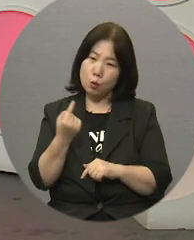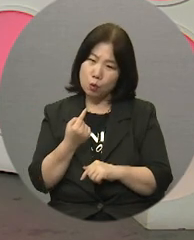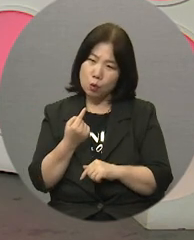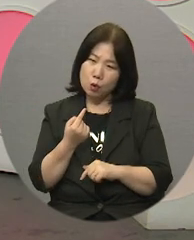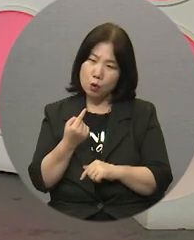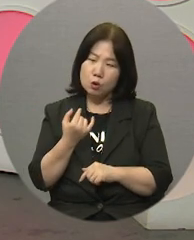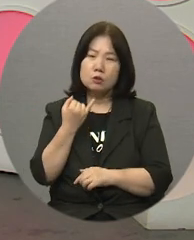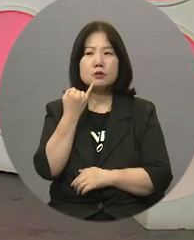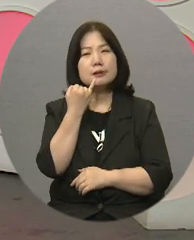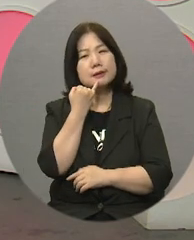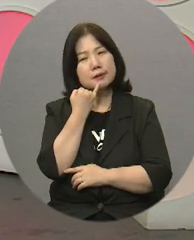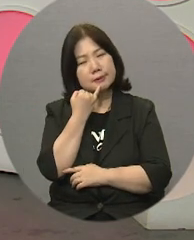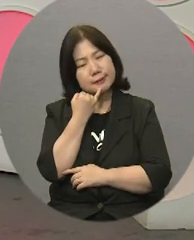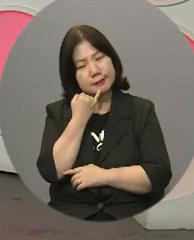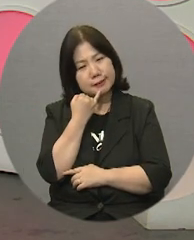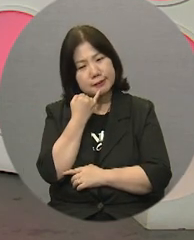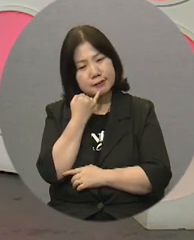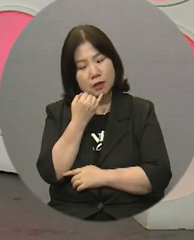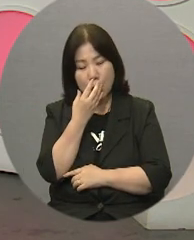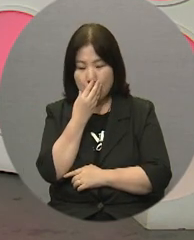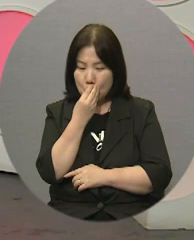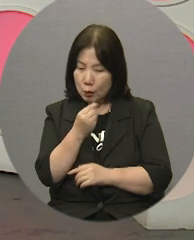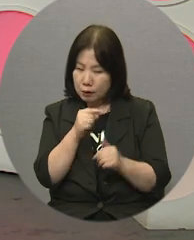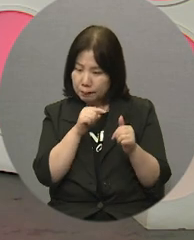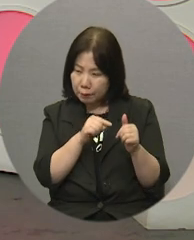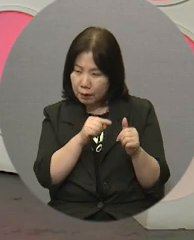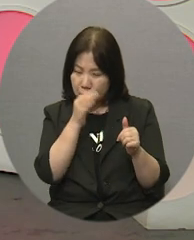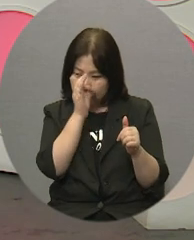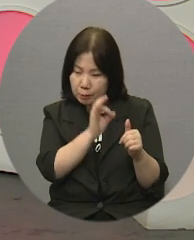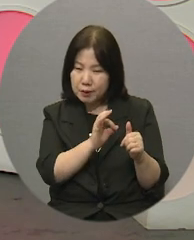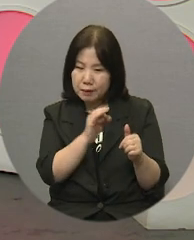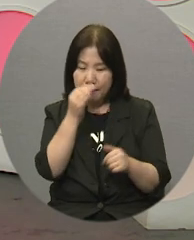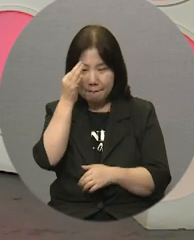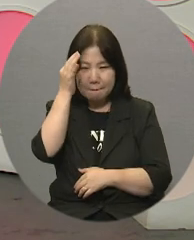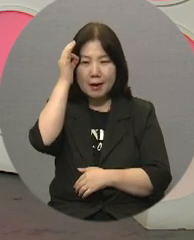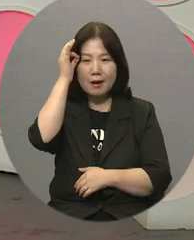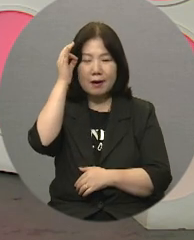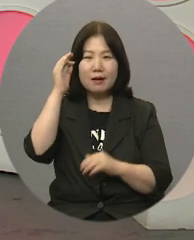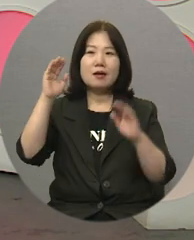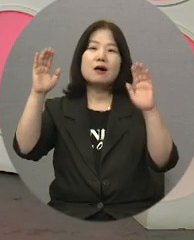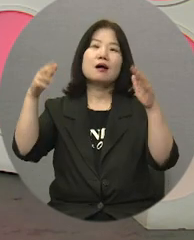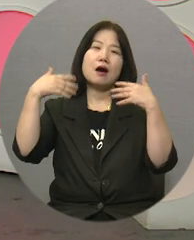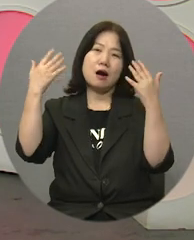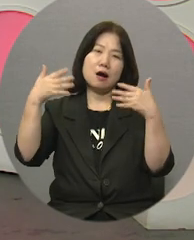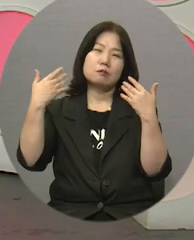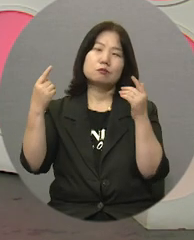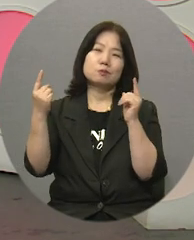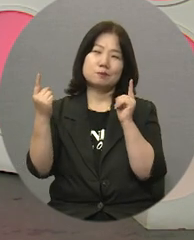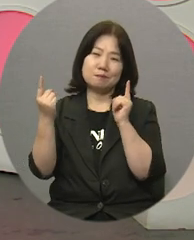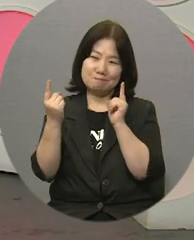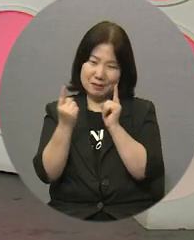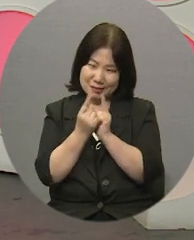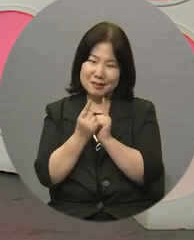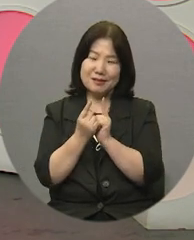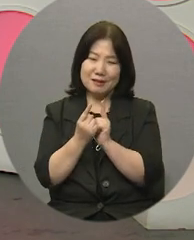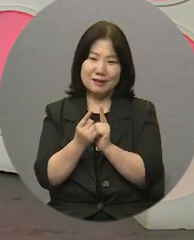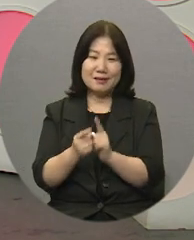몰랐다는 것을 감을 보며 깨달았습니다. 가을이 왔구나.